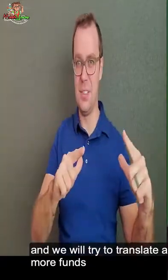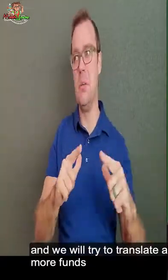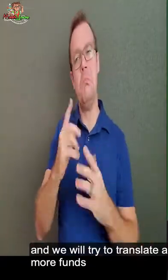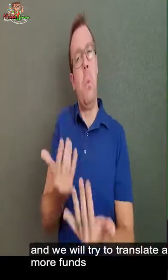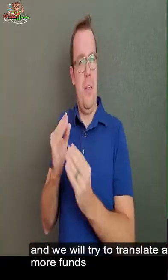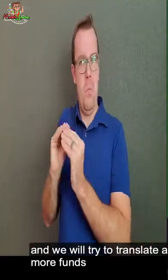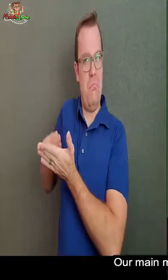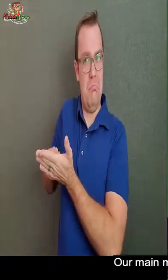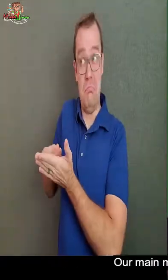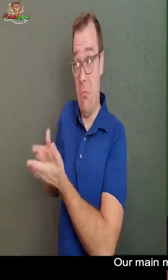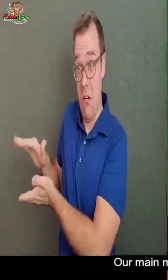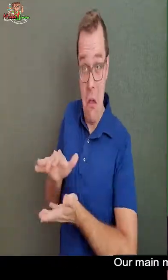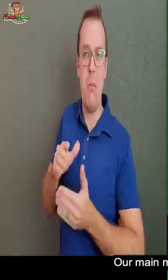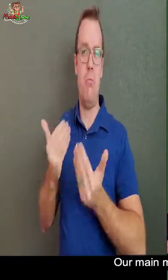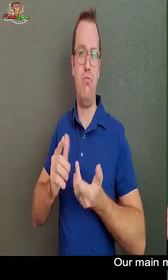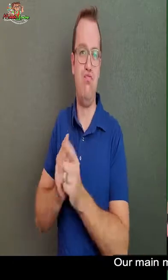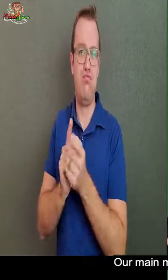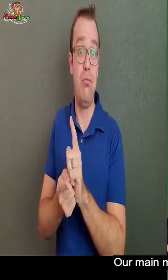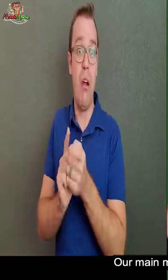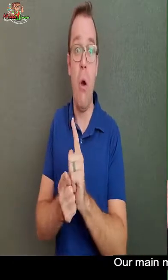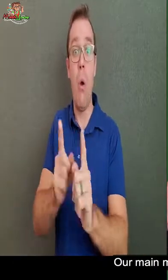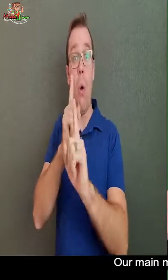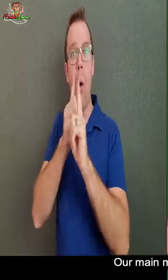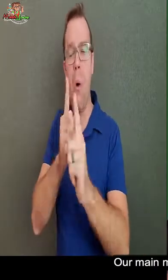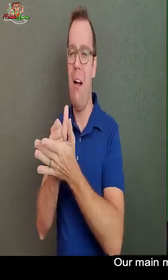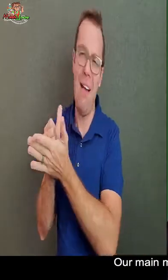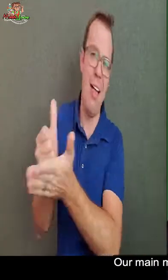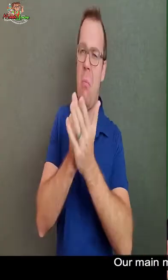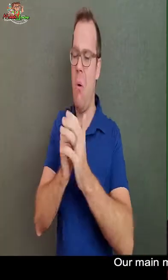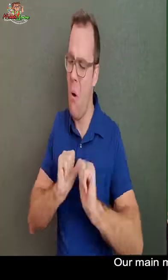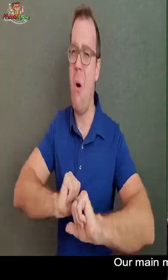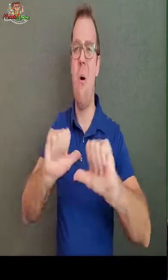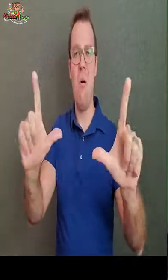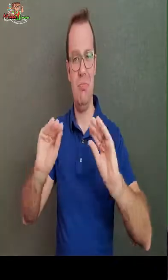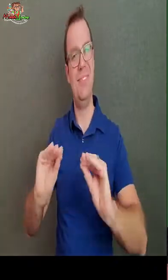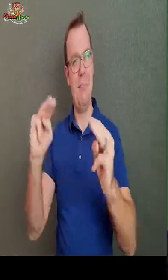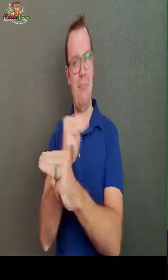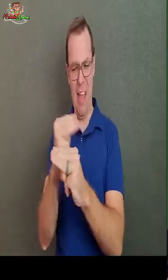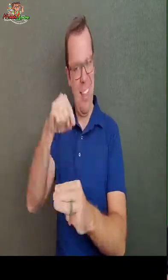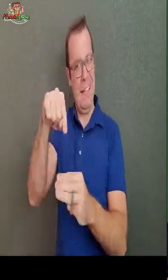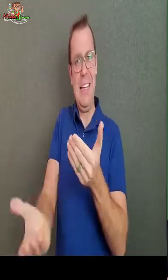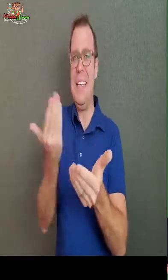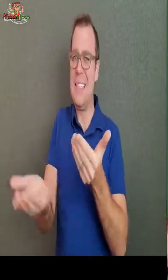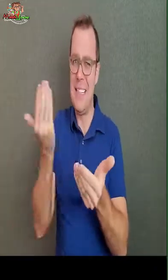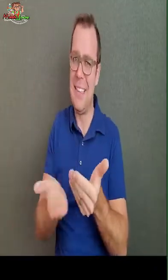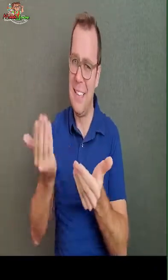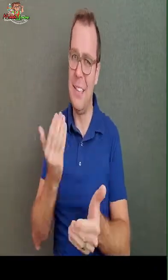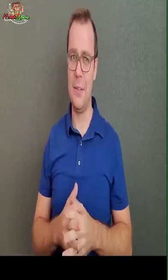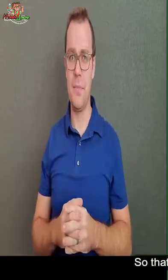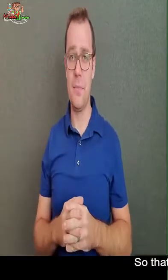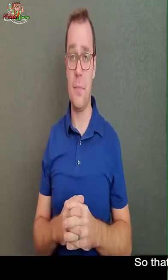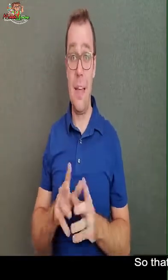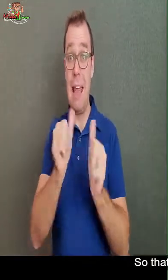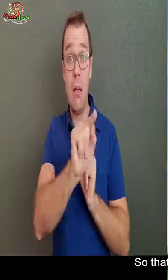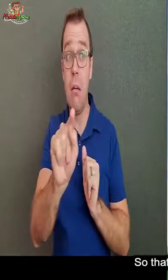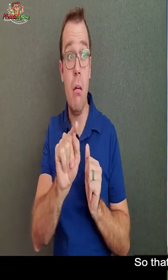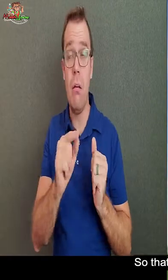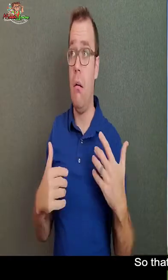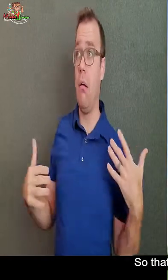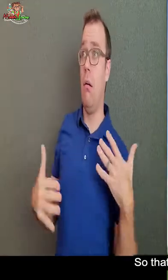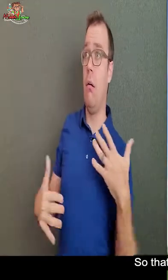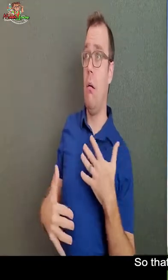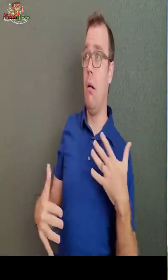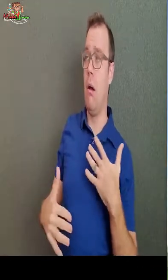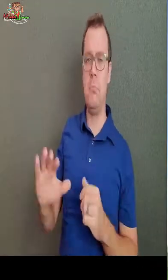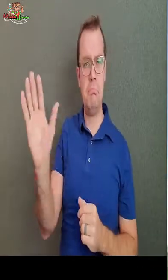वो करेंगे, क्योंकि हमारा मेन मकसद है सब तक पहुंचना, सबको मैथ समझाना, मैथ्स बहुत आसान कराना, क्योंकि कोई भी बच्चा फिर घबराए नहीं मैथ